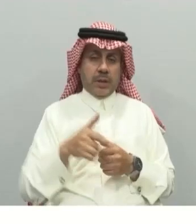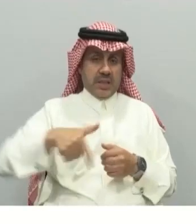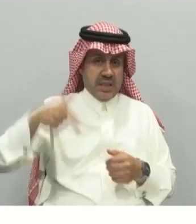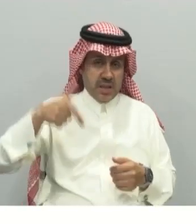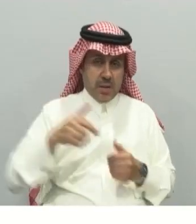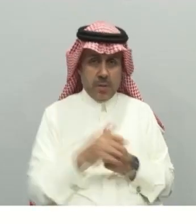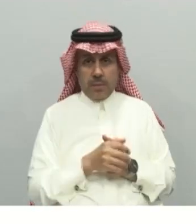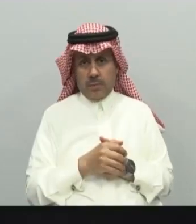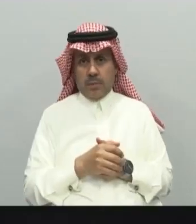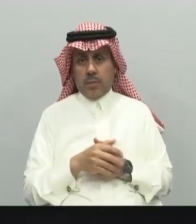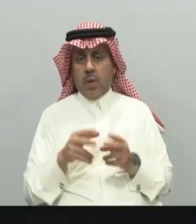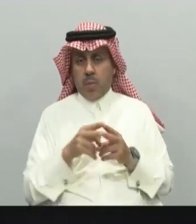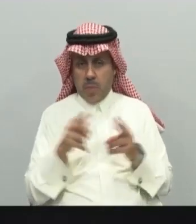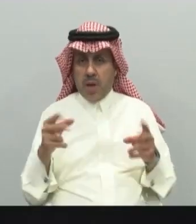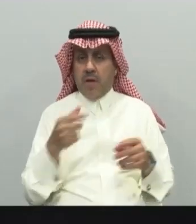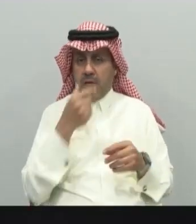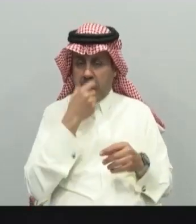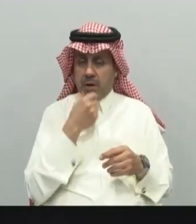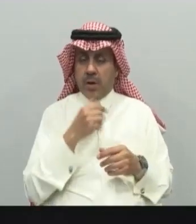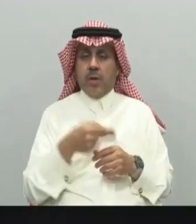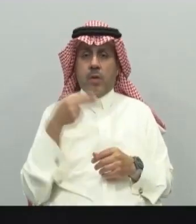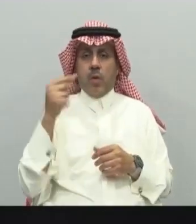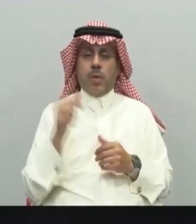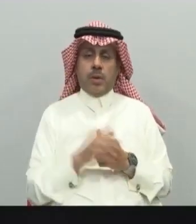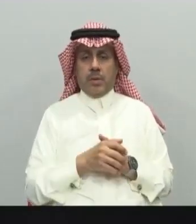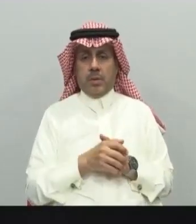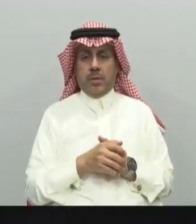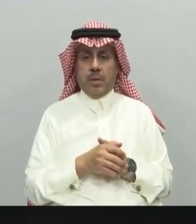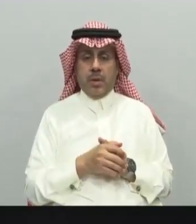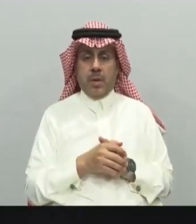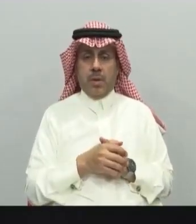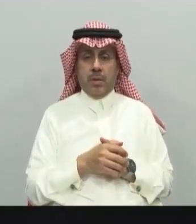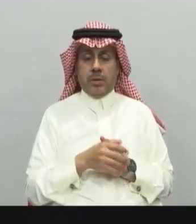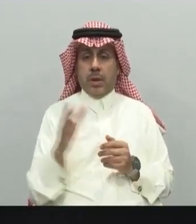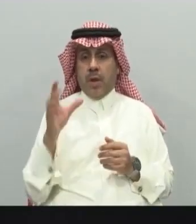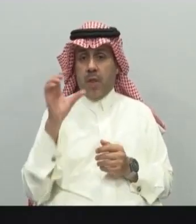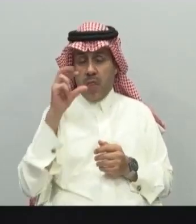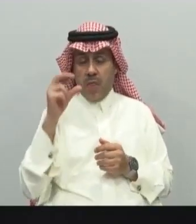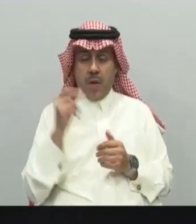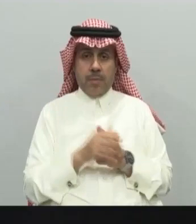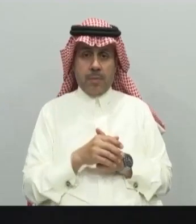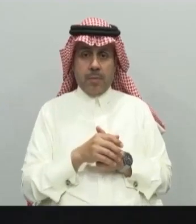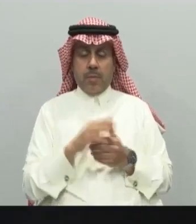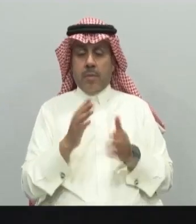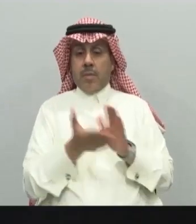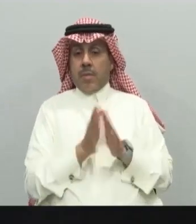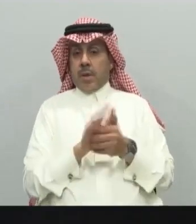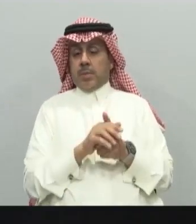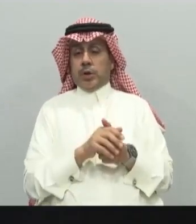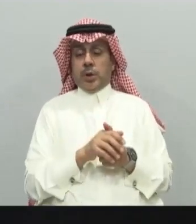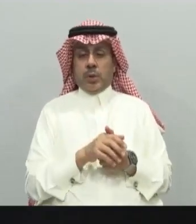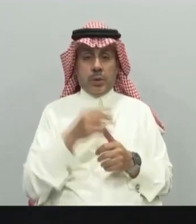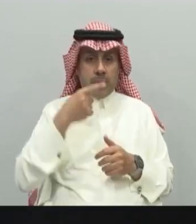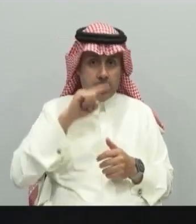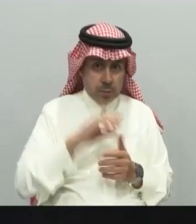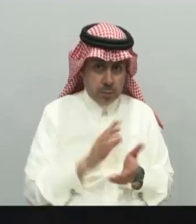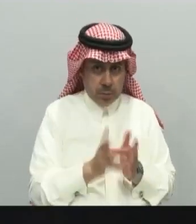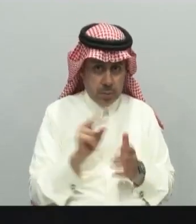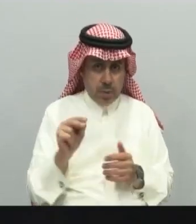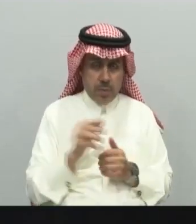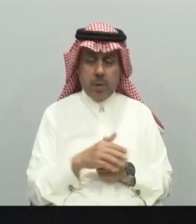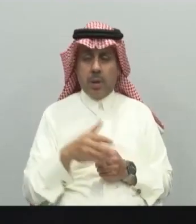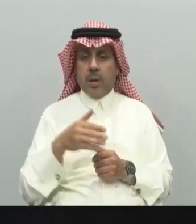ذكرناها في حديث عباده رضي الله عنه الذهب بالذهب والفضه بالفضه والتمر بالتمر والشعير بالشعير والملح